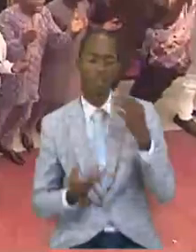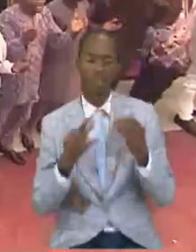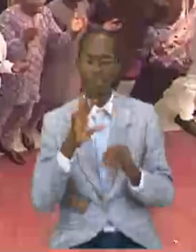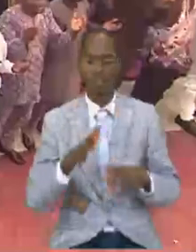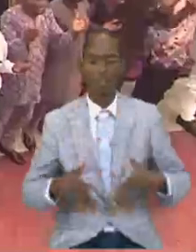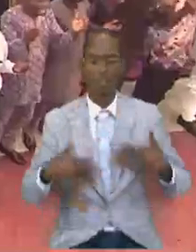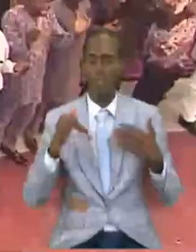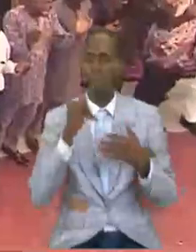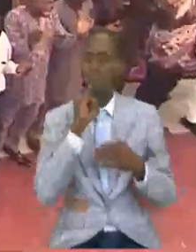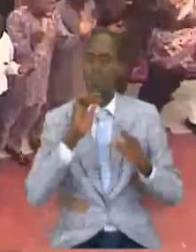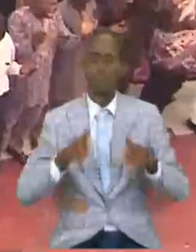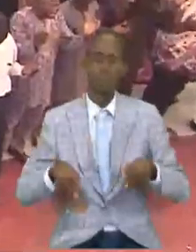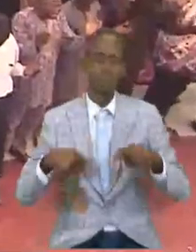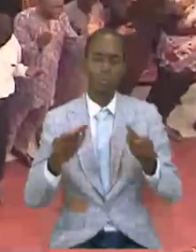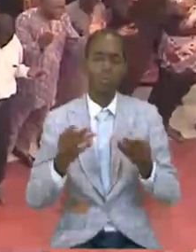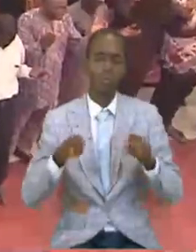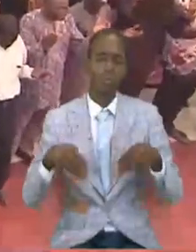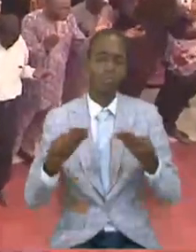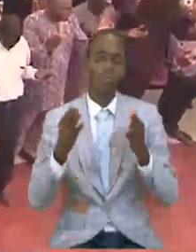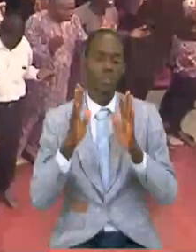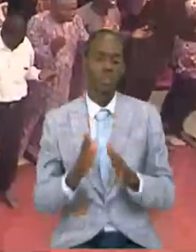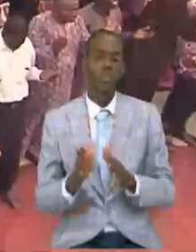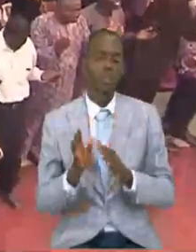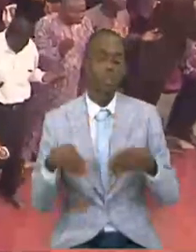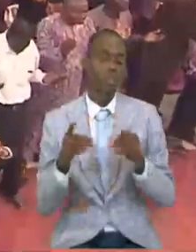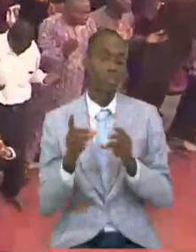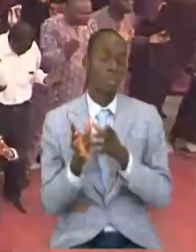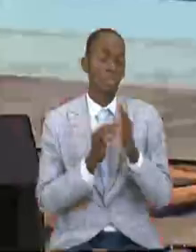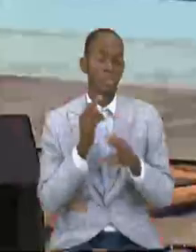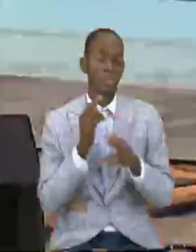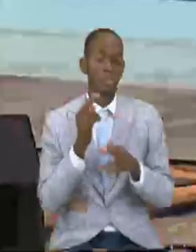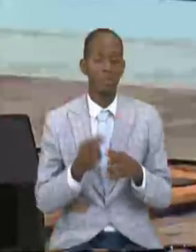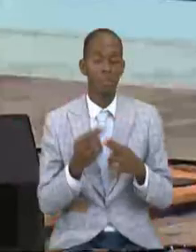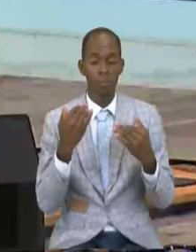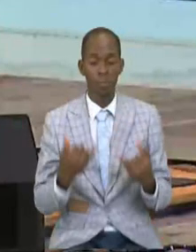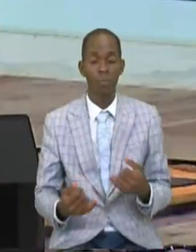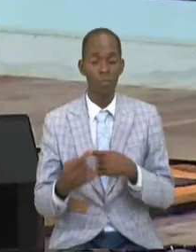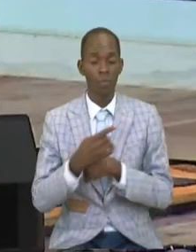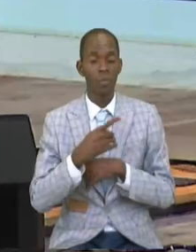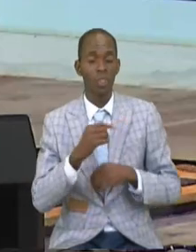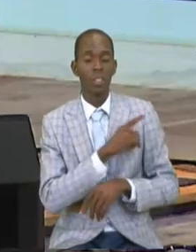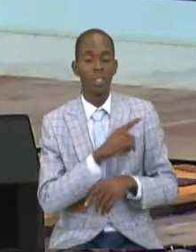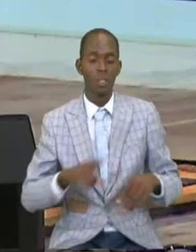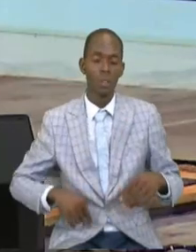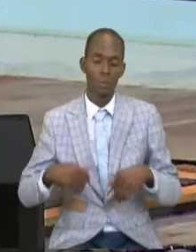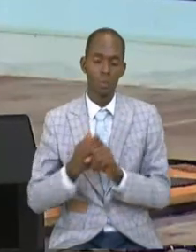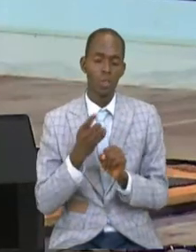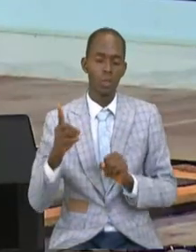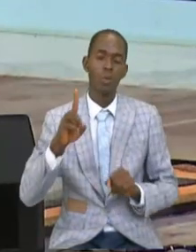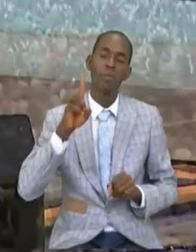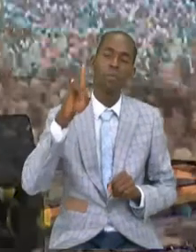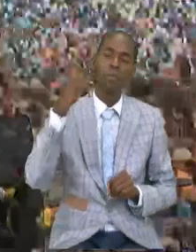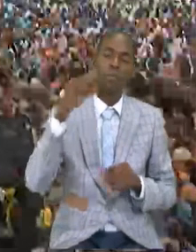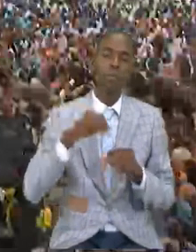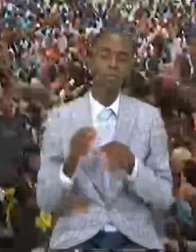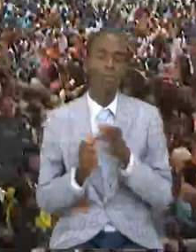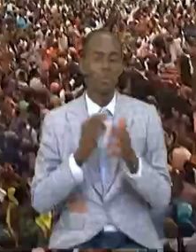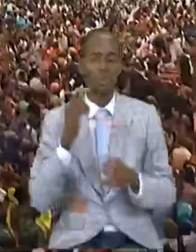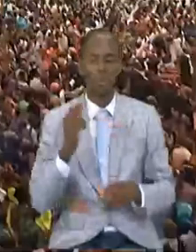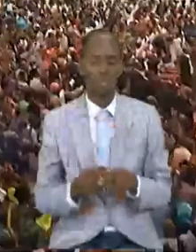Tout besoin de votre vie est pourvu. Ce jour, que le Seigneur fasse de vous le